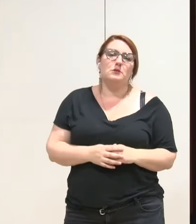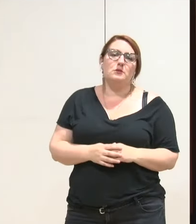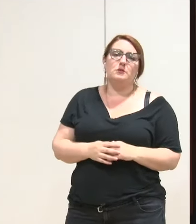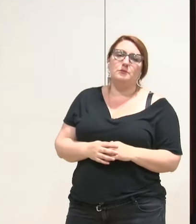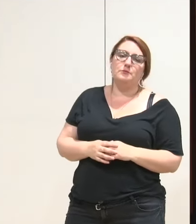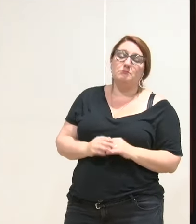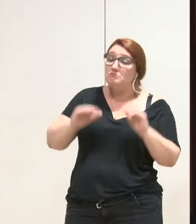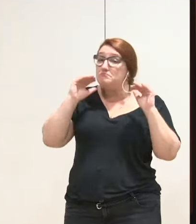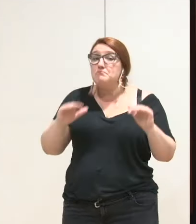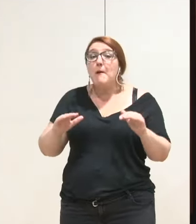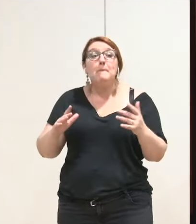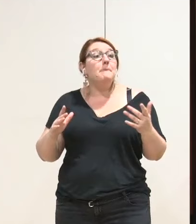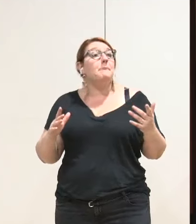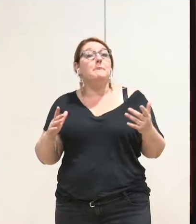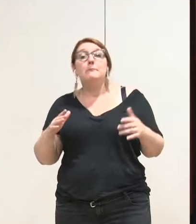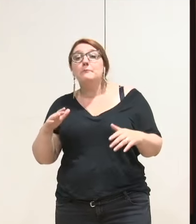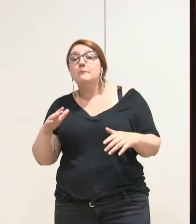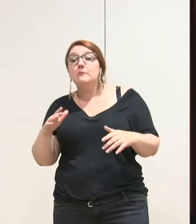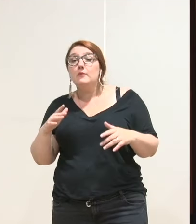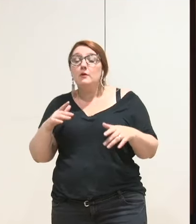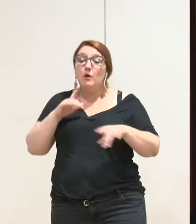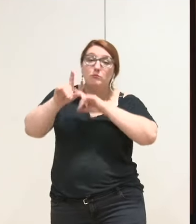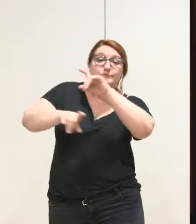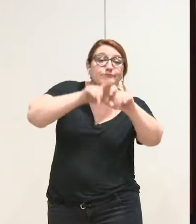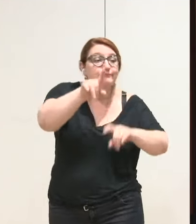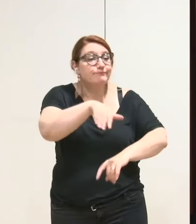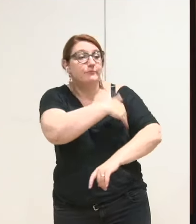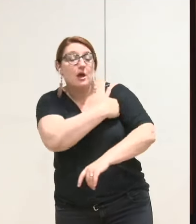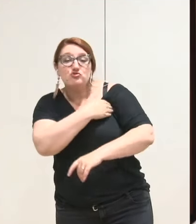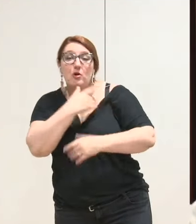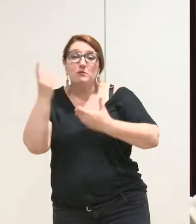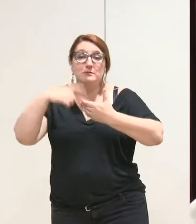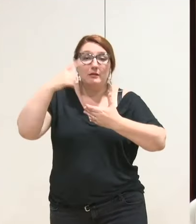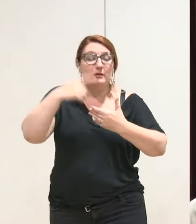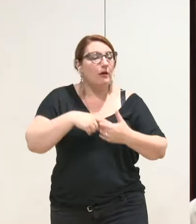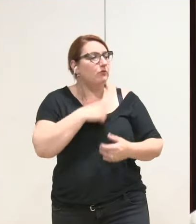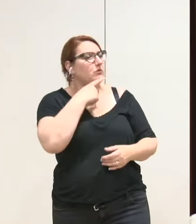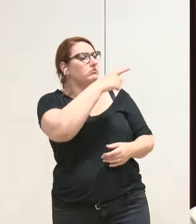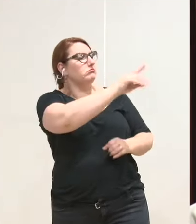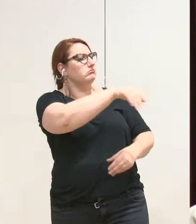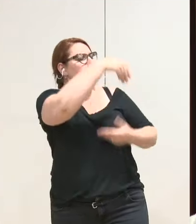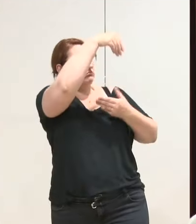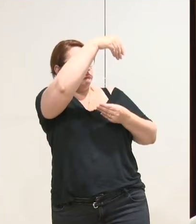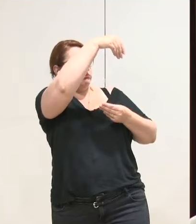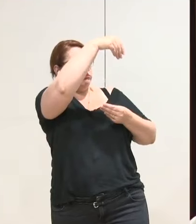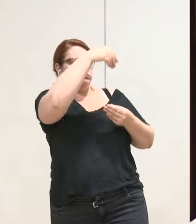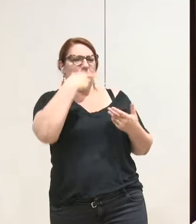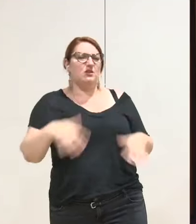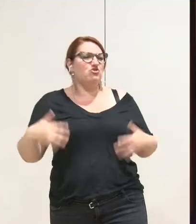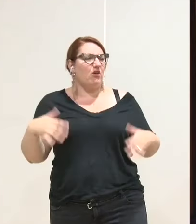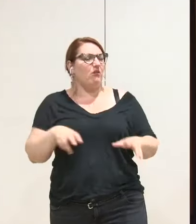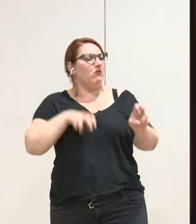exploratoire avec les agents eux-mêmes et les organisations syndicales je rappelle que cette décision de nouvelle